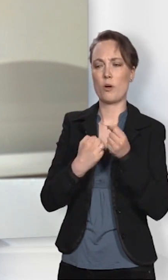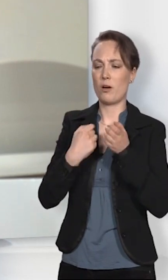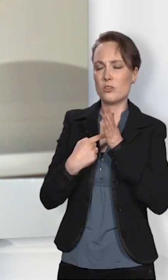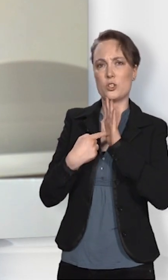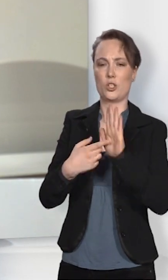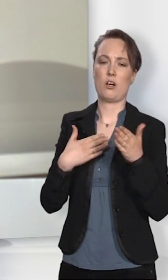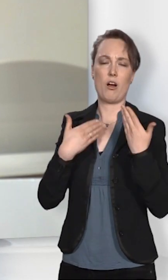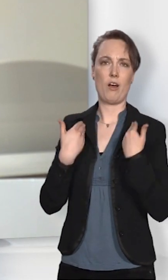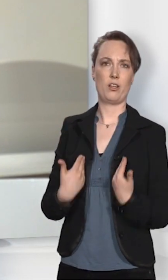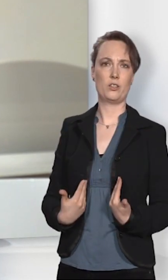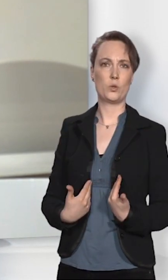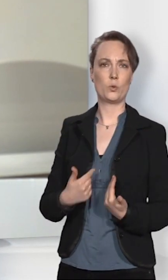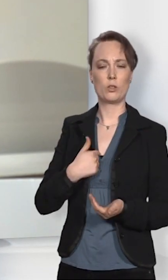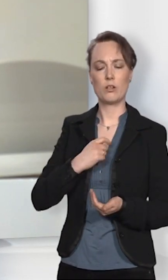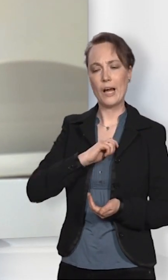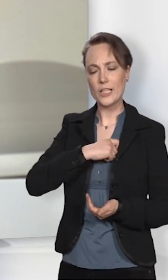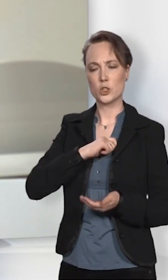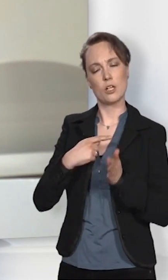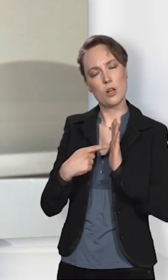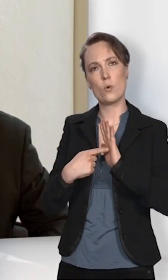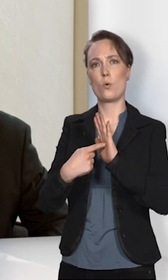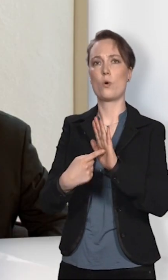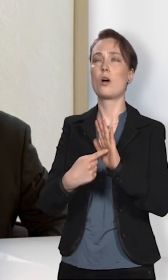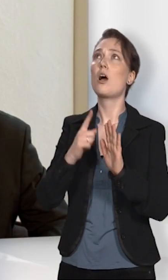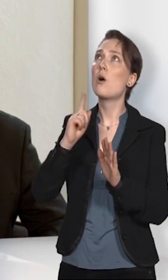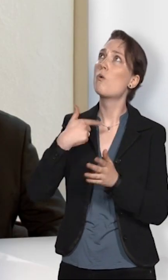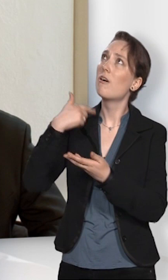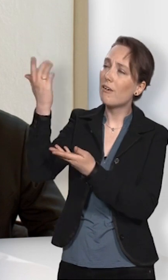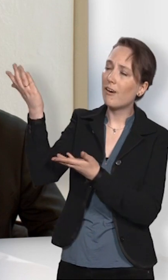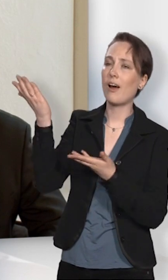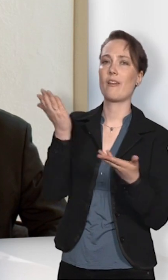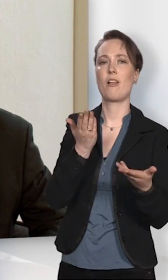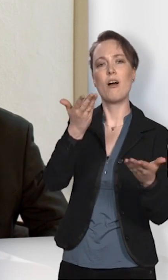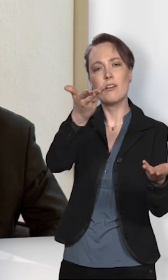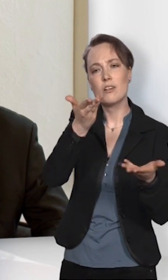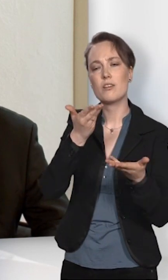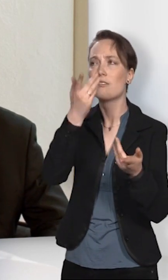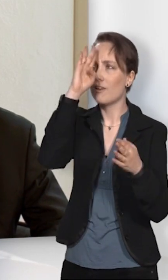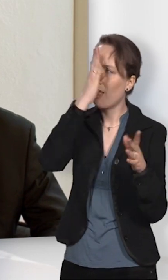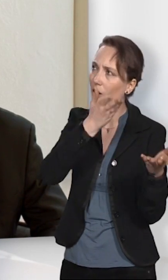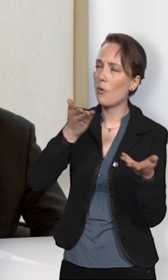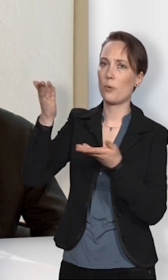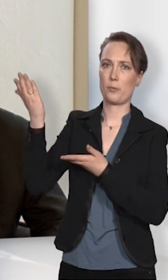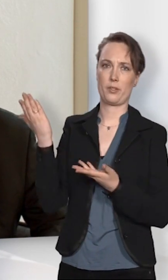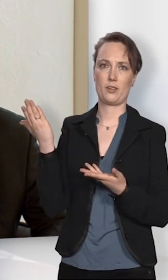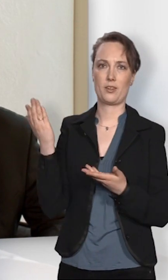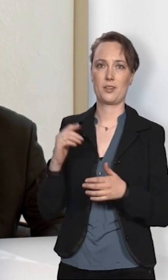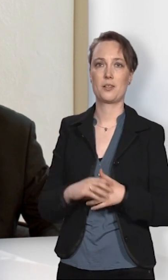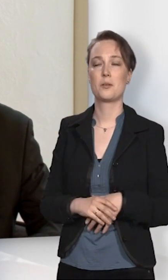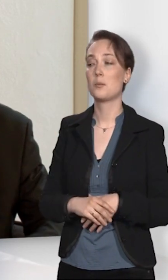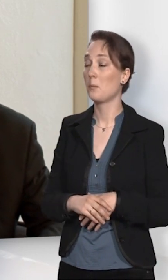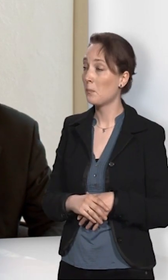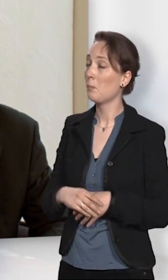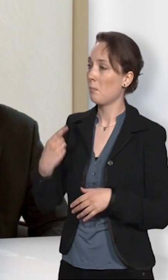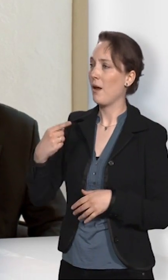meine Einstellung rüber und damit auch mein Einladen zum Glauben rüber. Davon hören wir gleich noch was. von